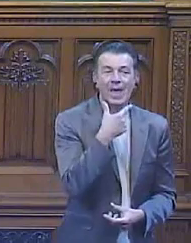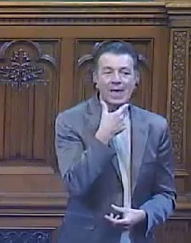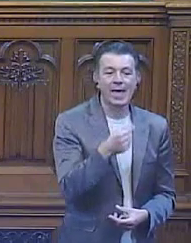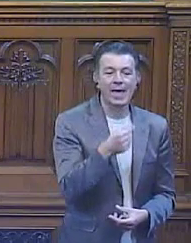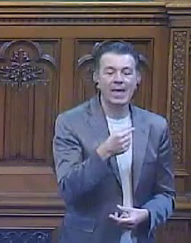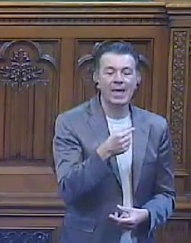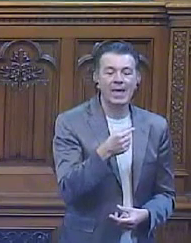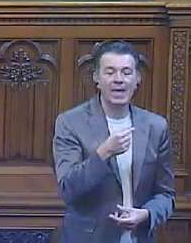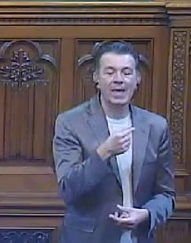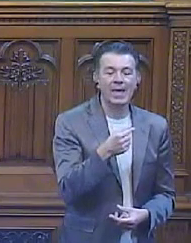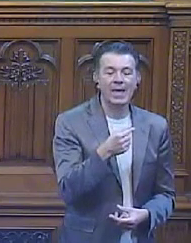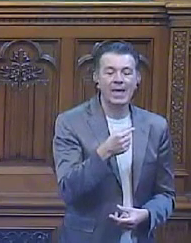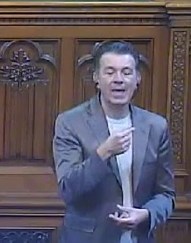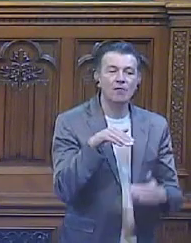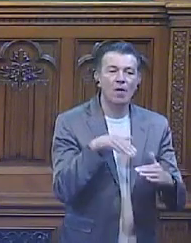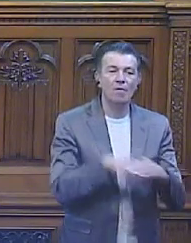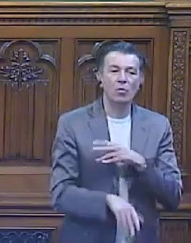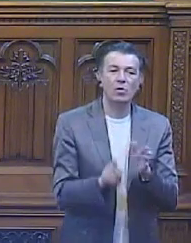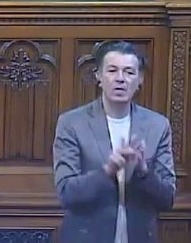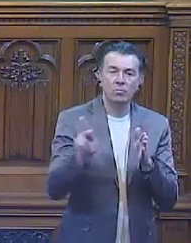Flüchtlingskonvention festgeschrieben.